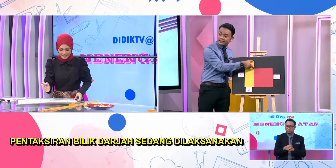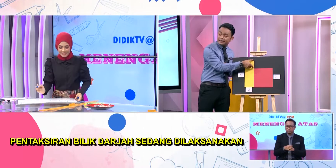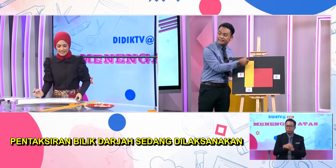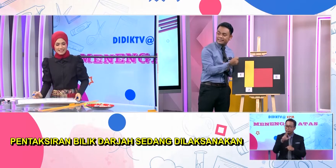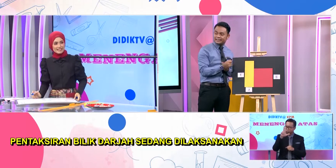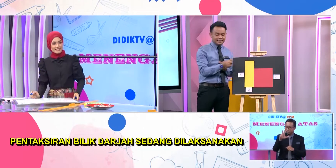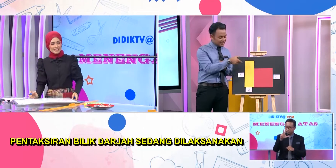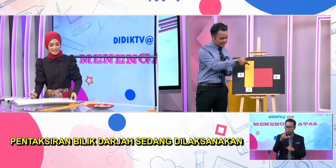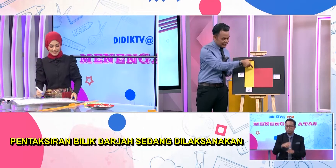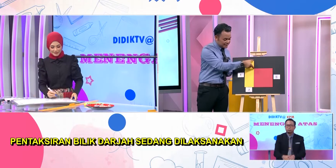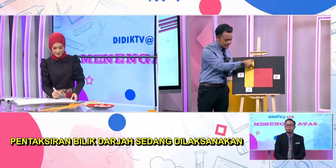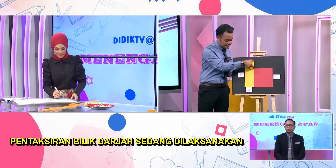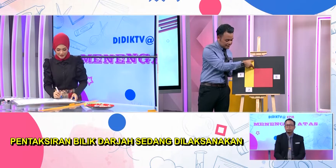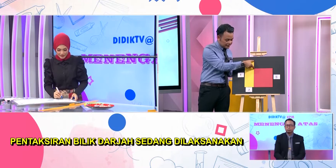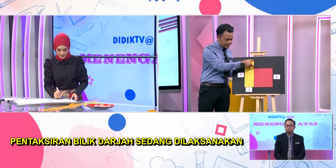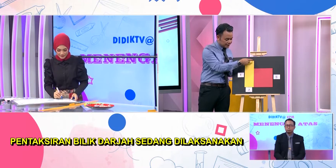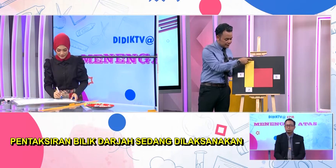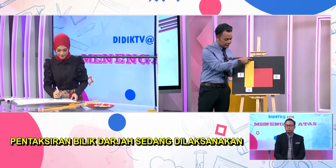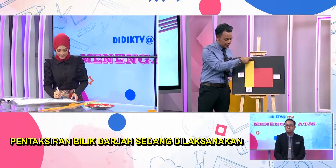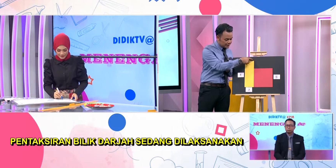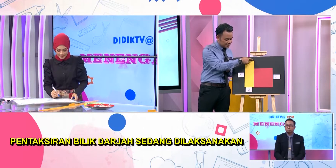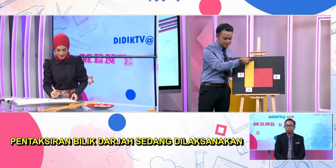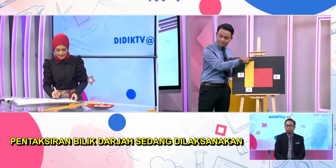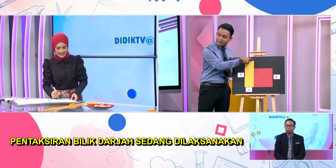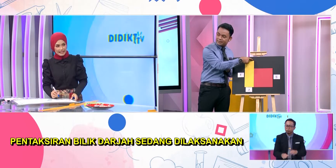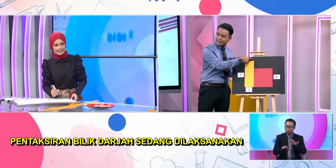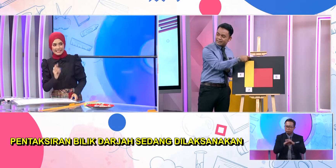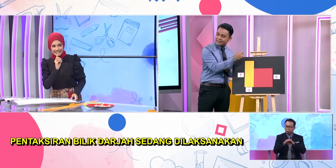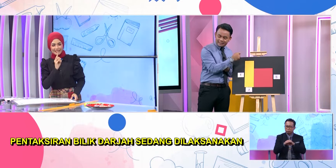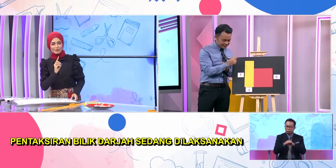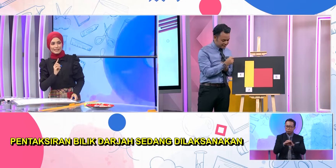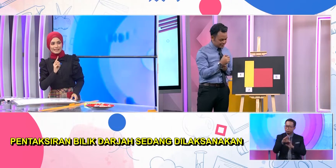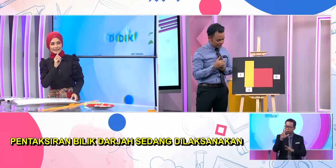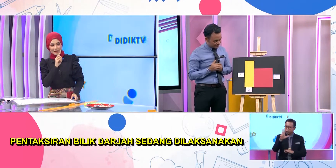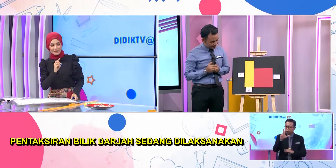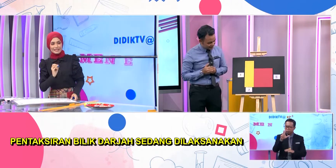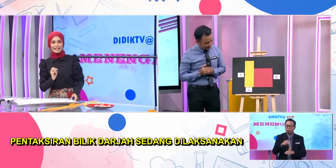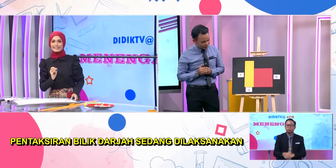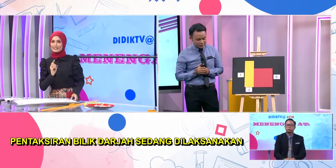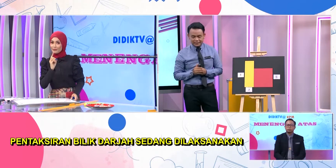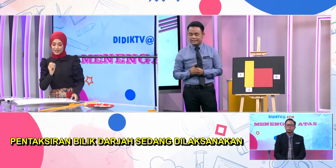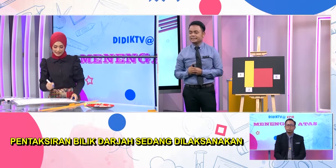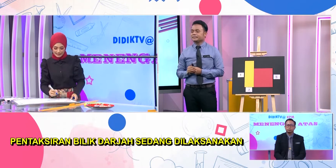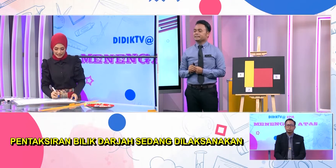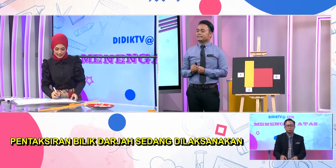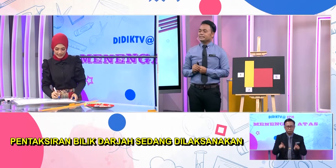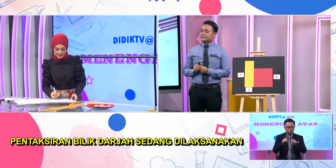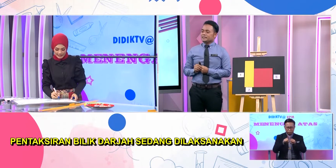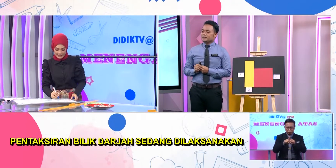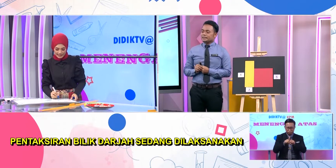tinggal Baki 33 dan diatasnya atau cm = sisi